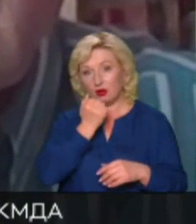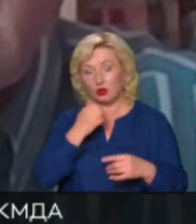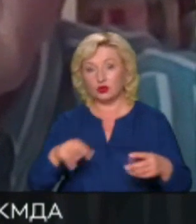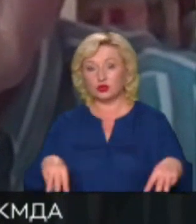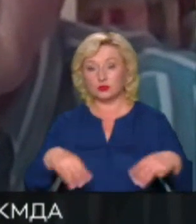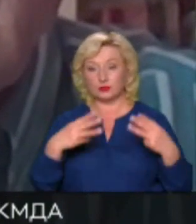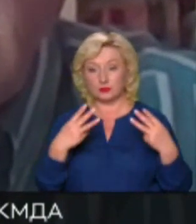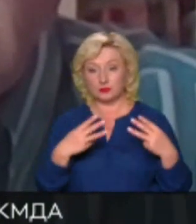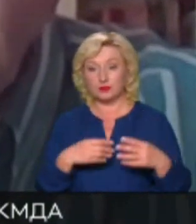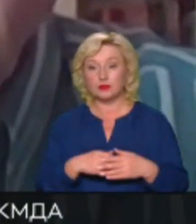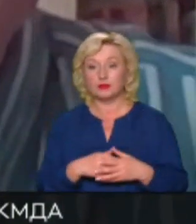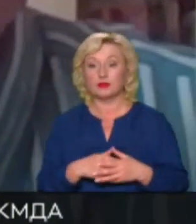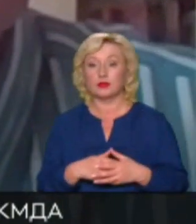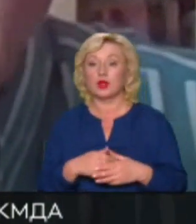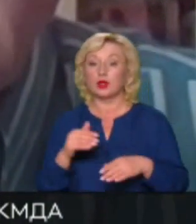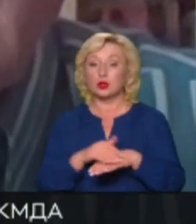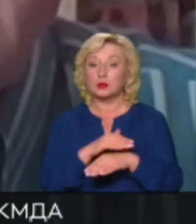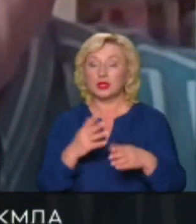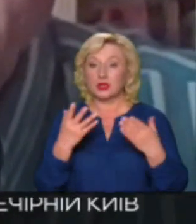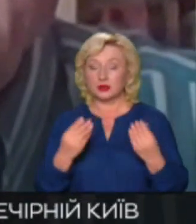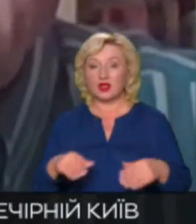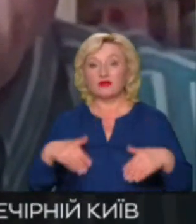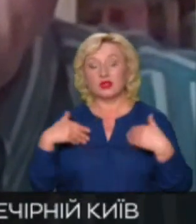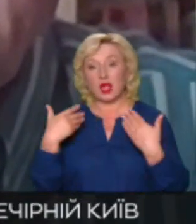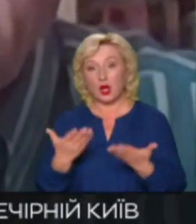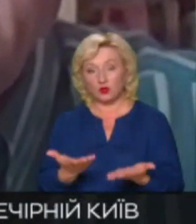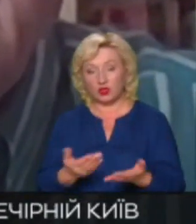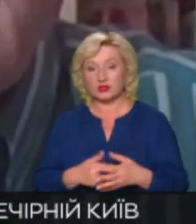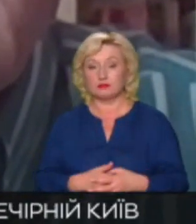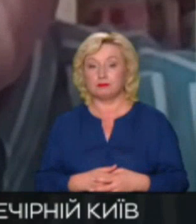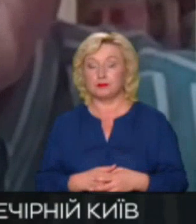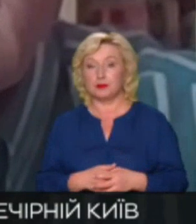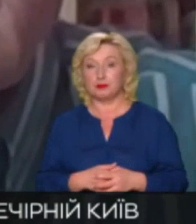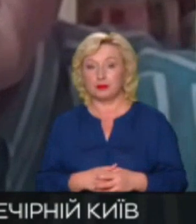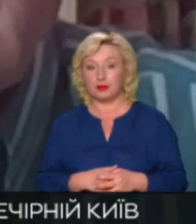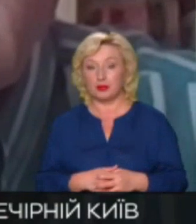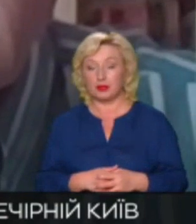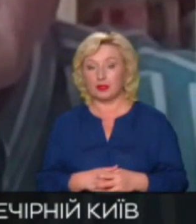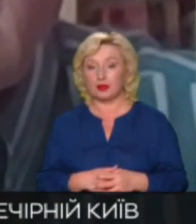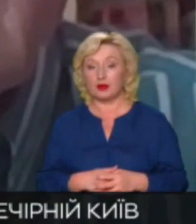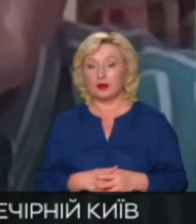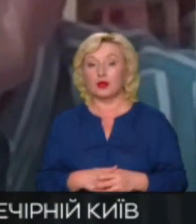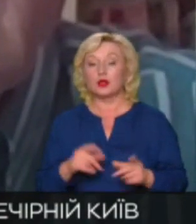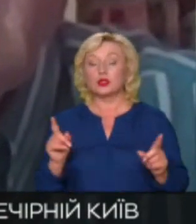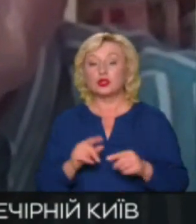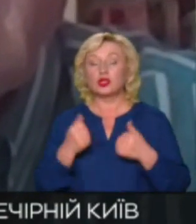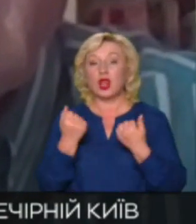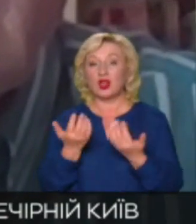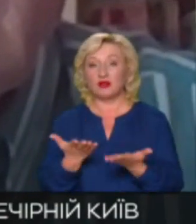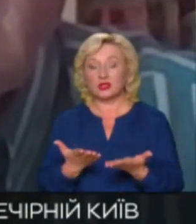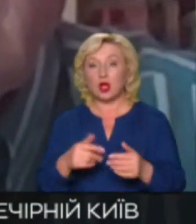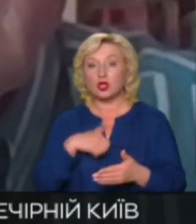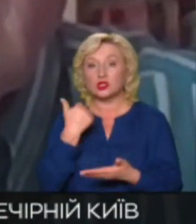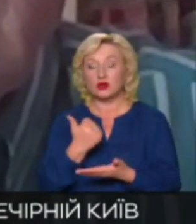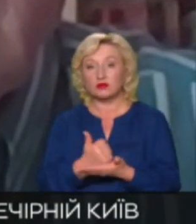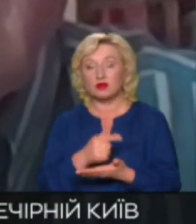нас. Добрий день, вітаю вас. Так, давайте почнемо з того, що для вас основне